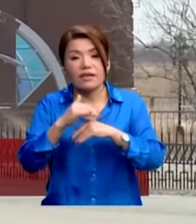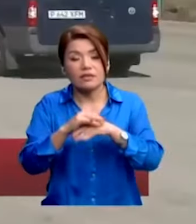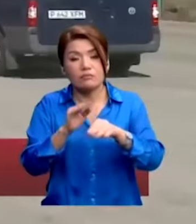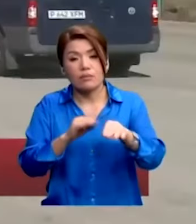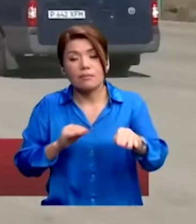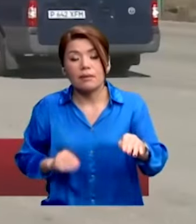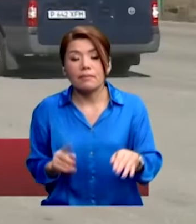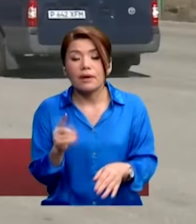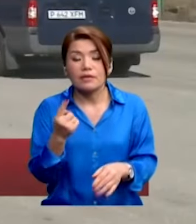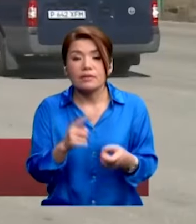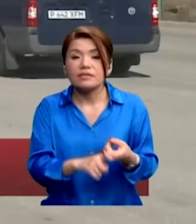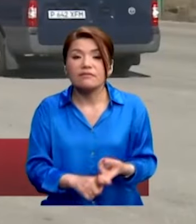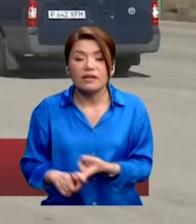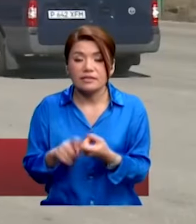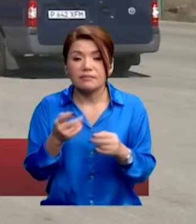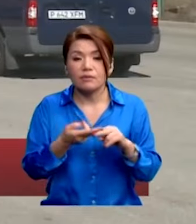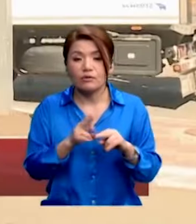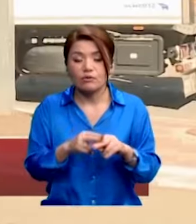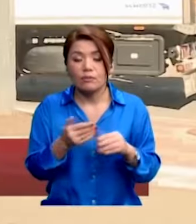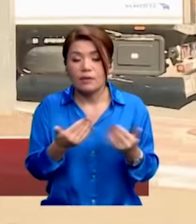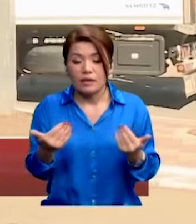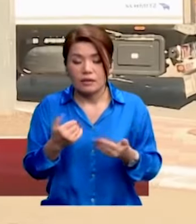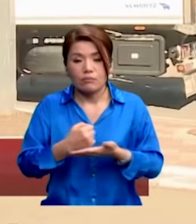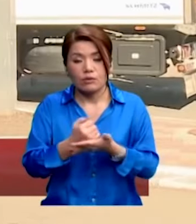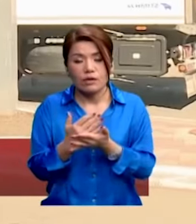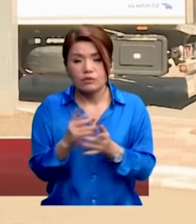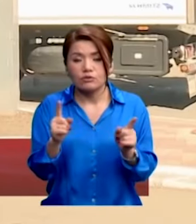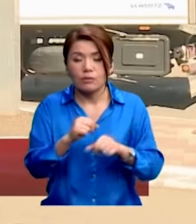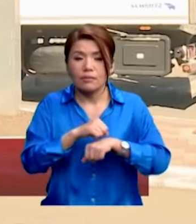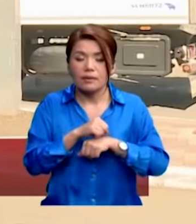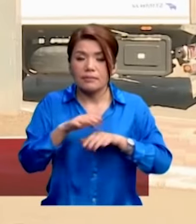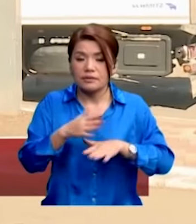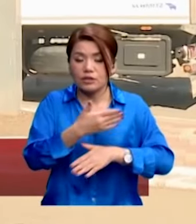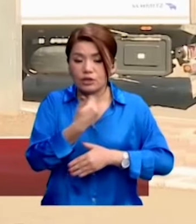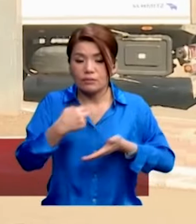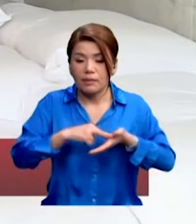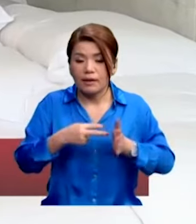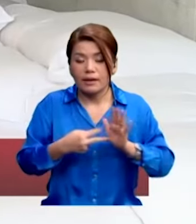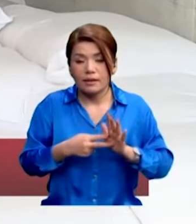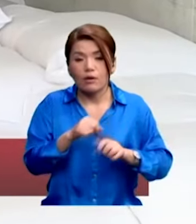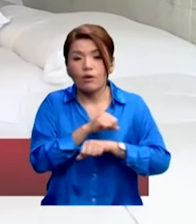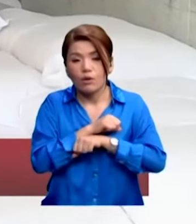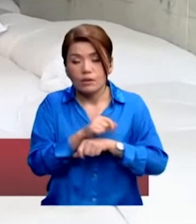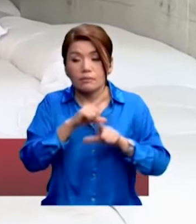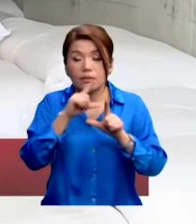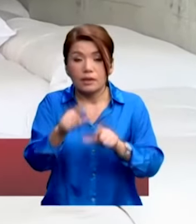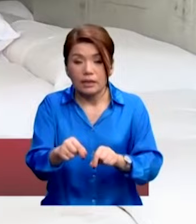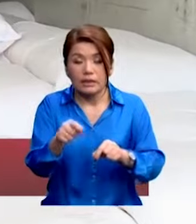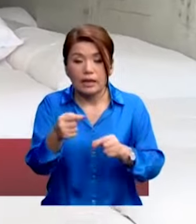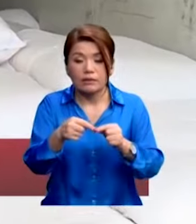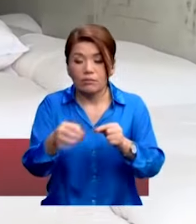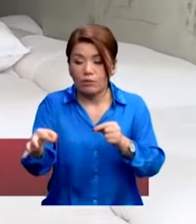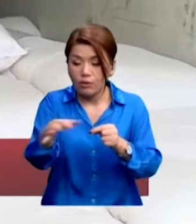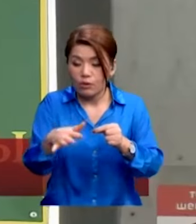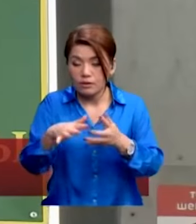по их словам это связано с отсутствием придорожной инфраструктуры водители вынуждены планировать время отдыха и выезда из одного